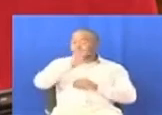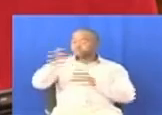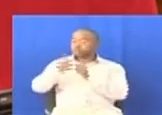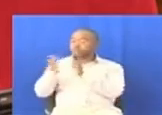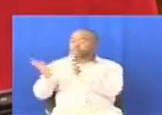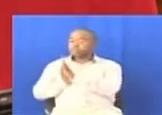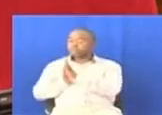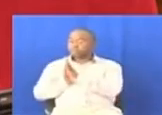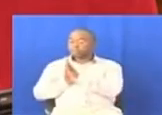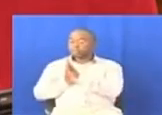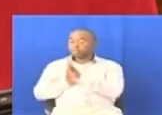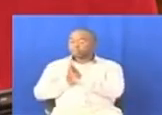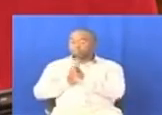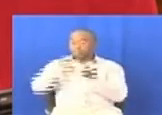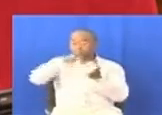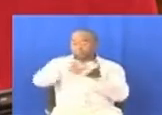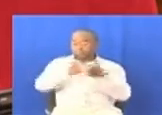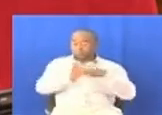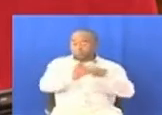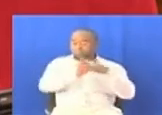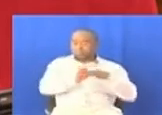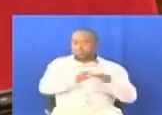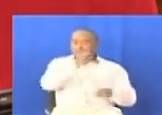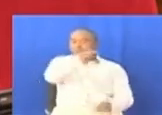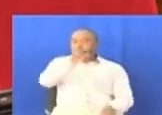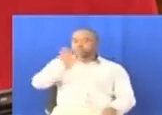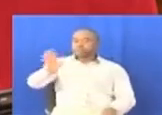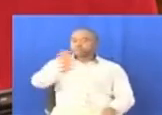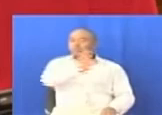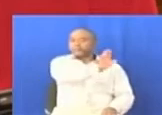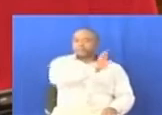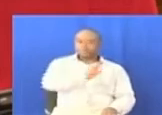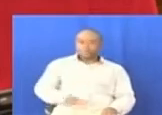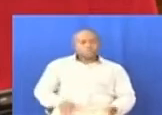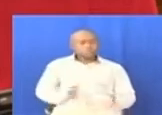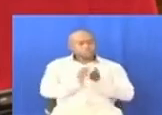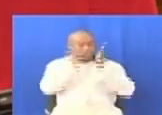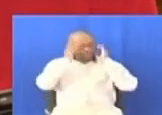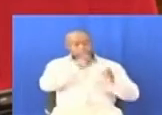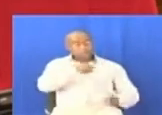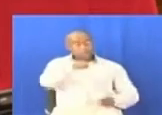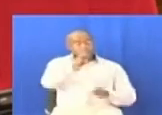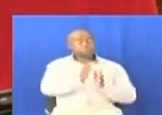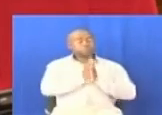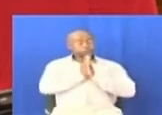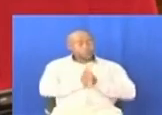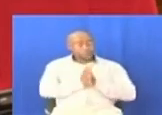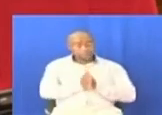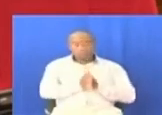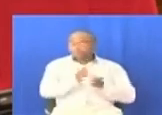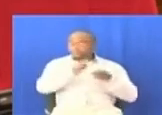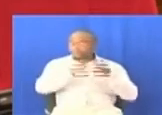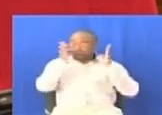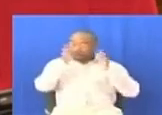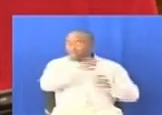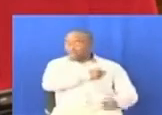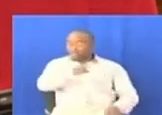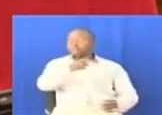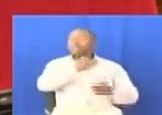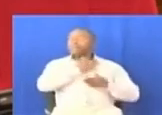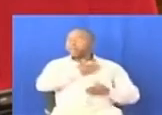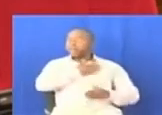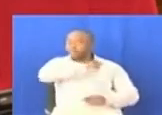pamoja na wananchi wake. Mheshimiwa Rais ni muungwana. Mheshimiwa Rais anatupenda. Mheshimiwa